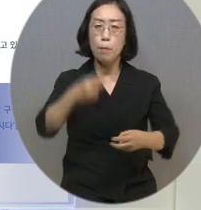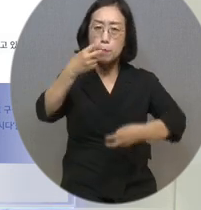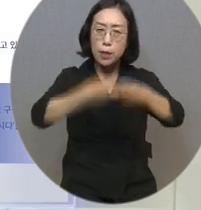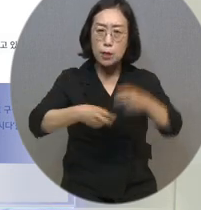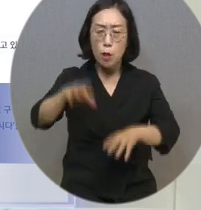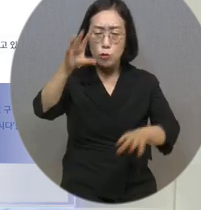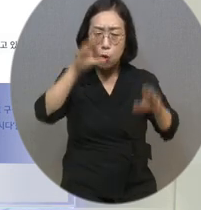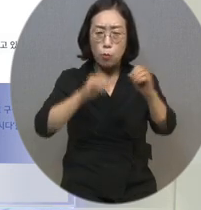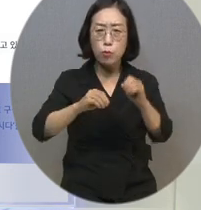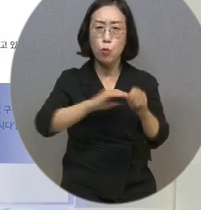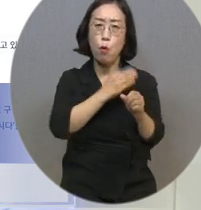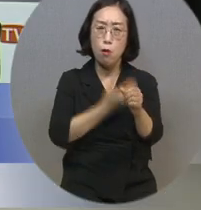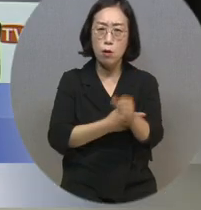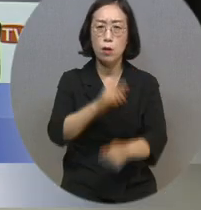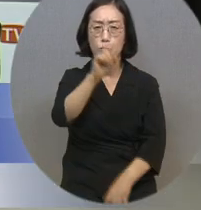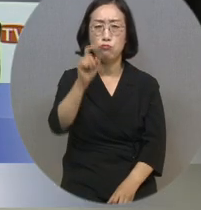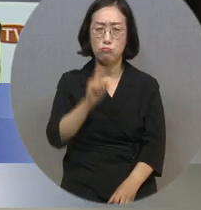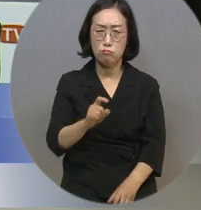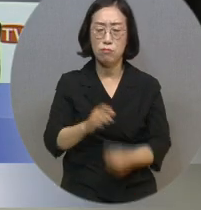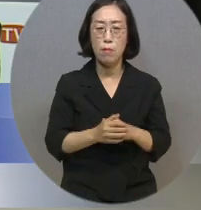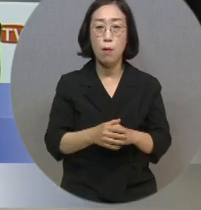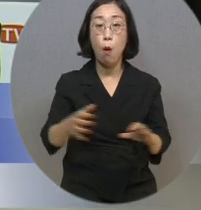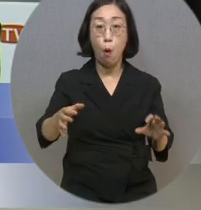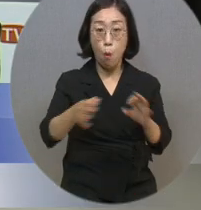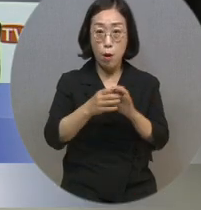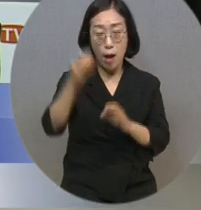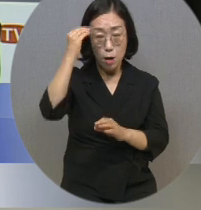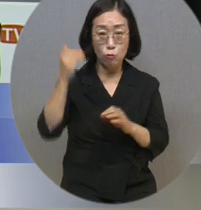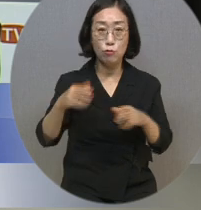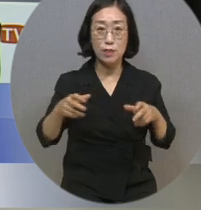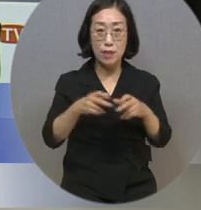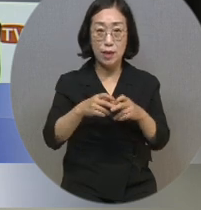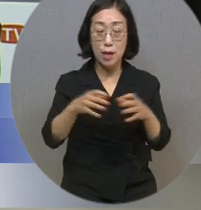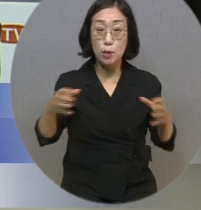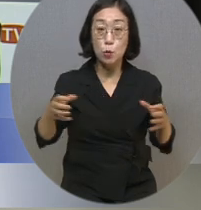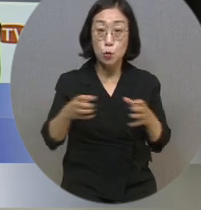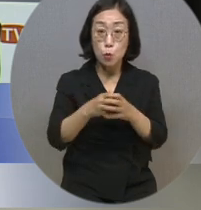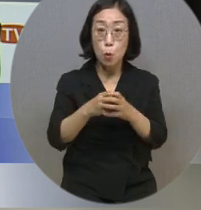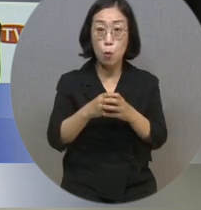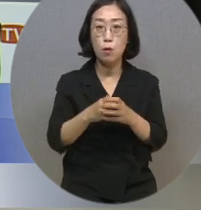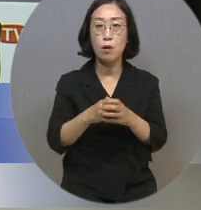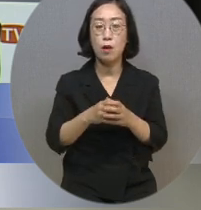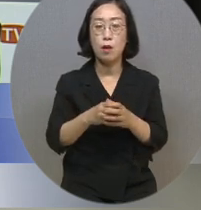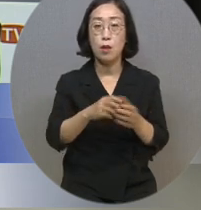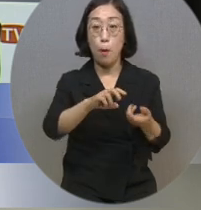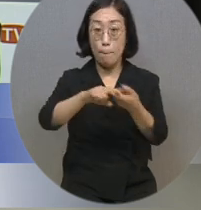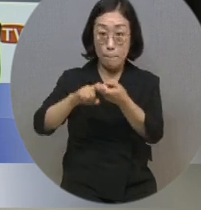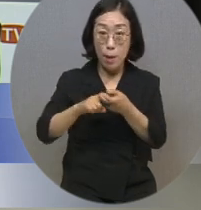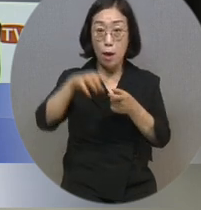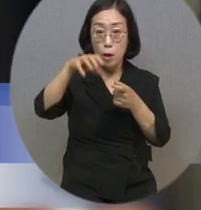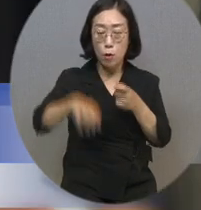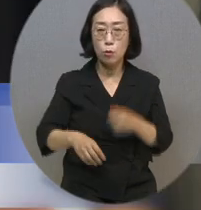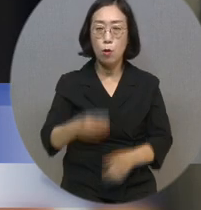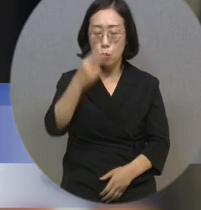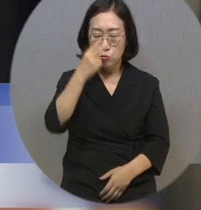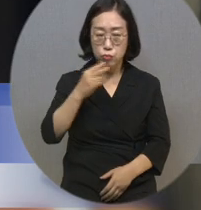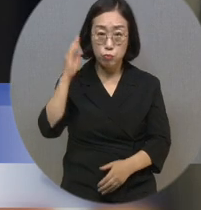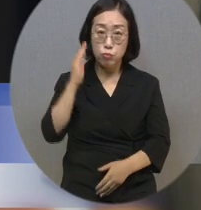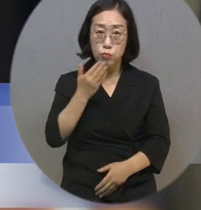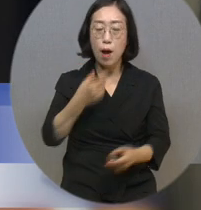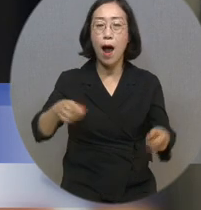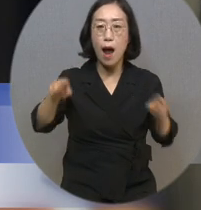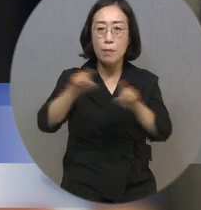얼마나 보장되고 있을까요? 이와 관련해 한국장애인단체총연맹이 영화, 드라마, 시각, 청각장애인도